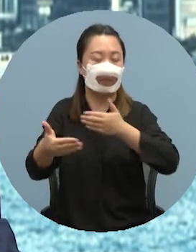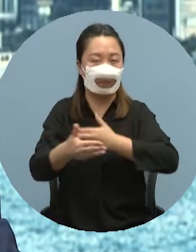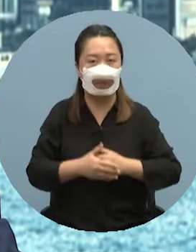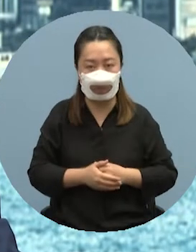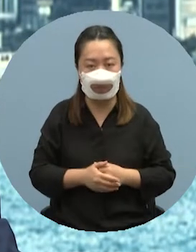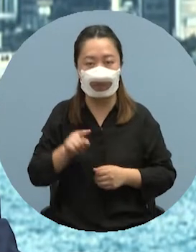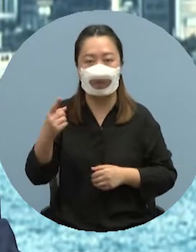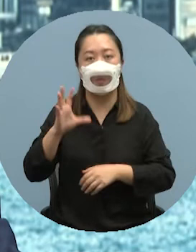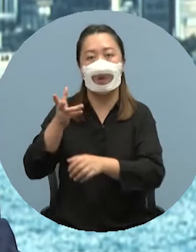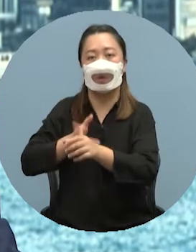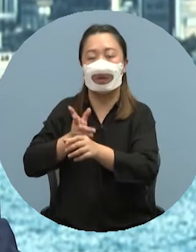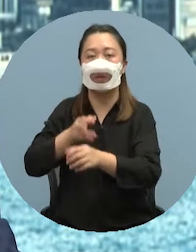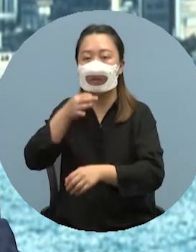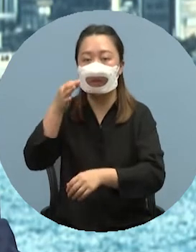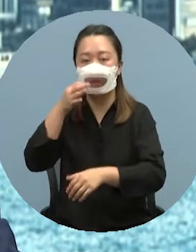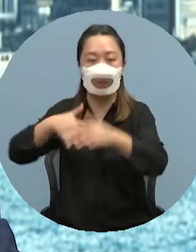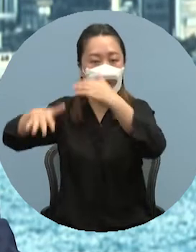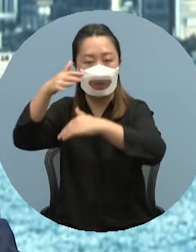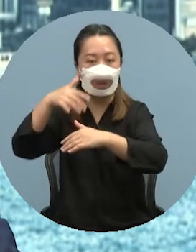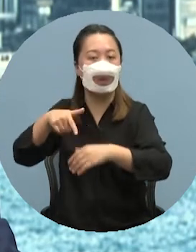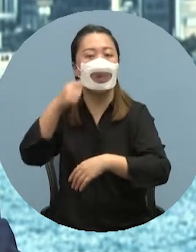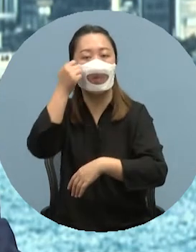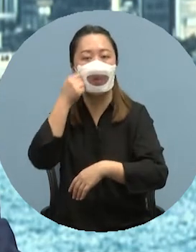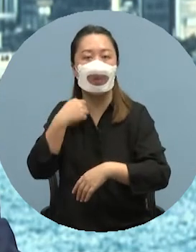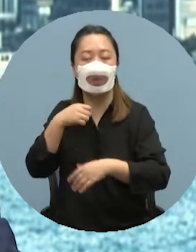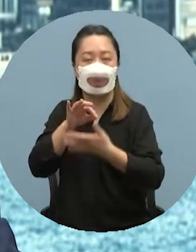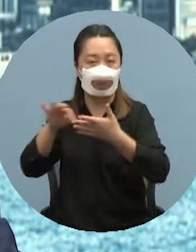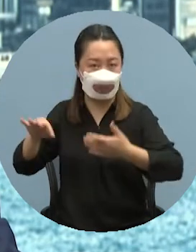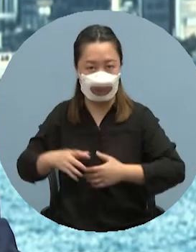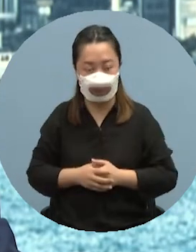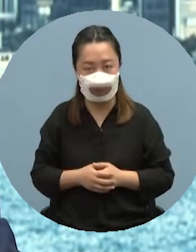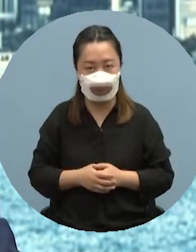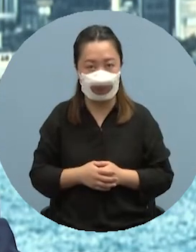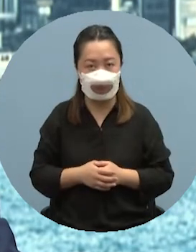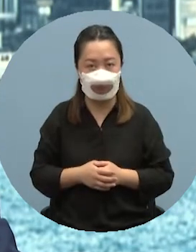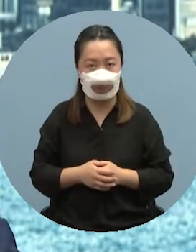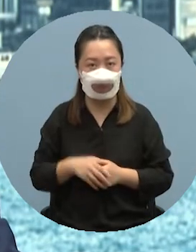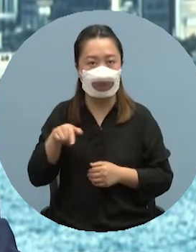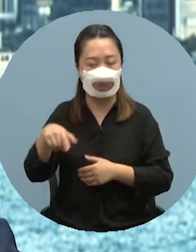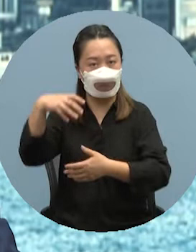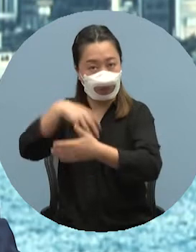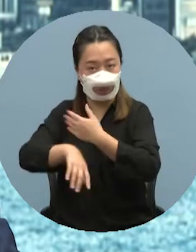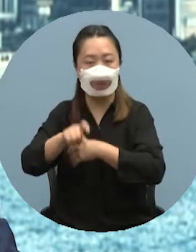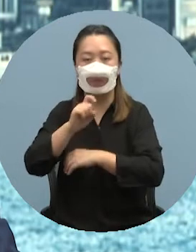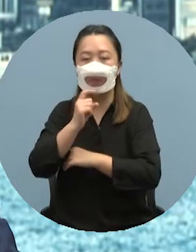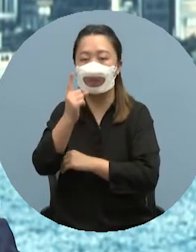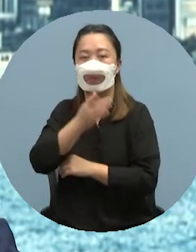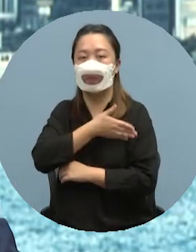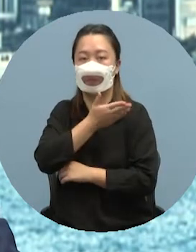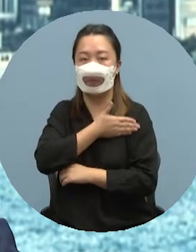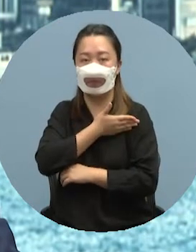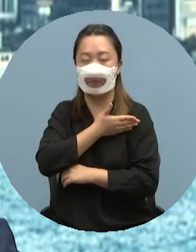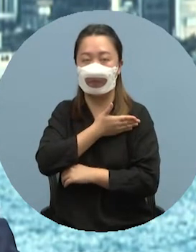黃大仙紫雲間心怡護養院，這間院舍也都有一位的護理員